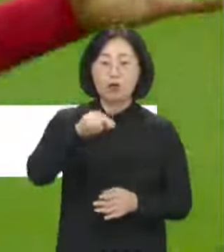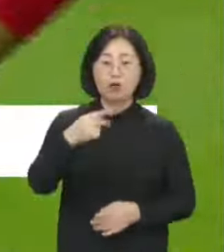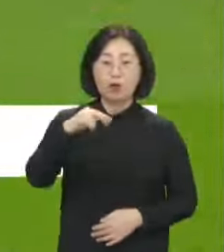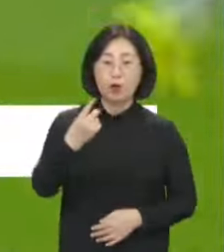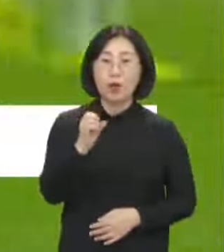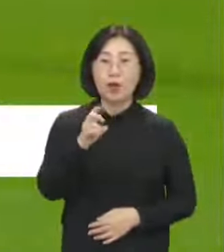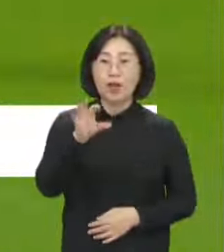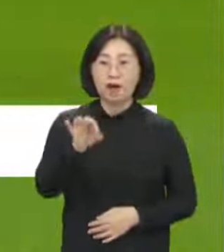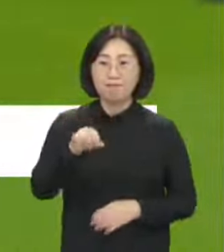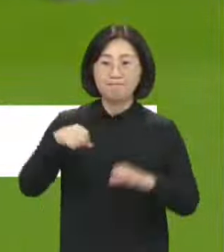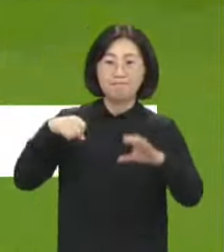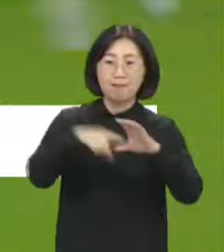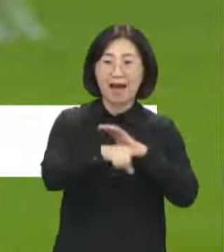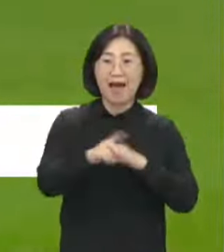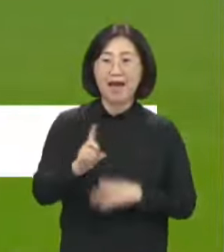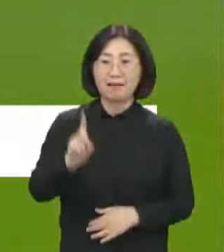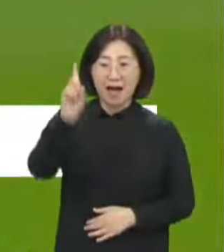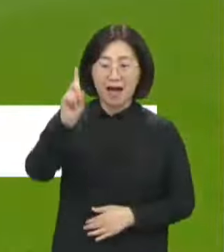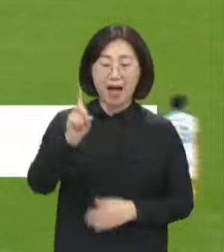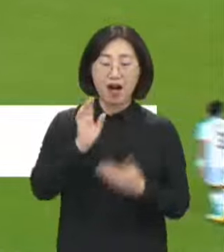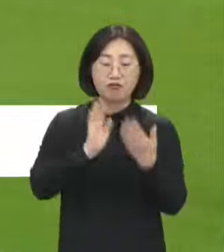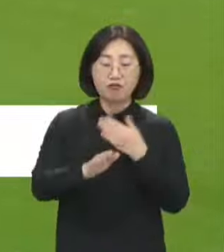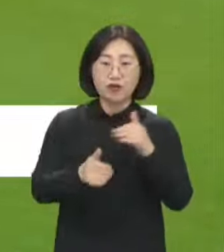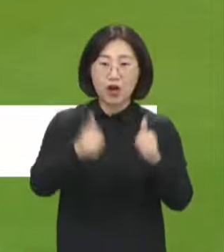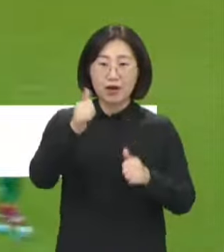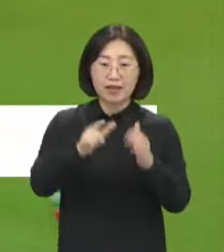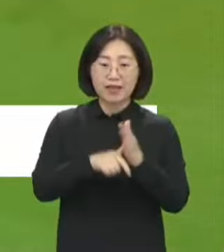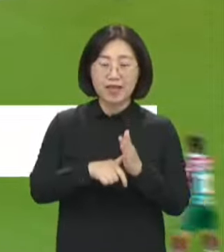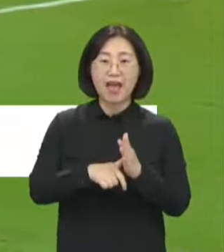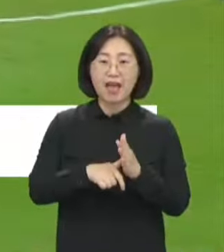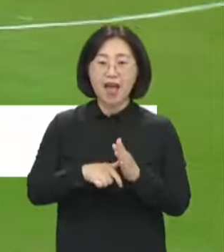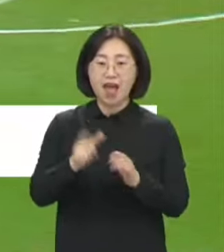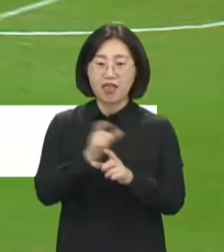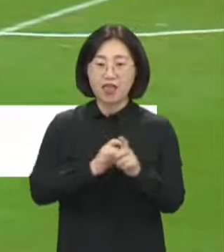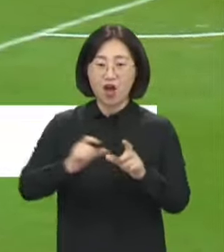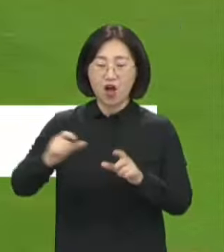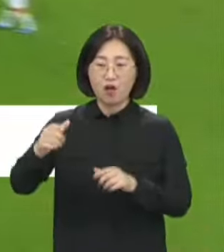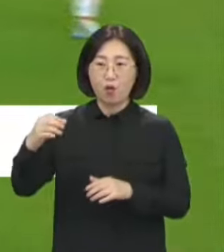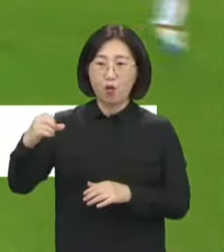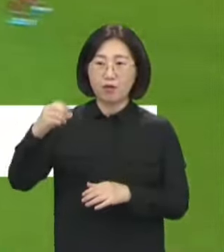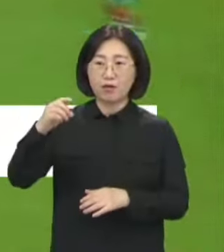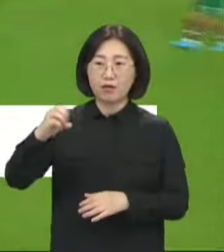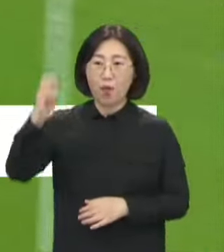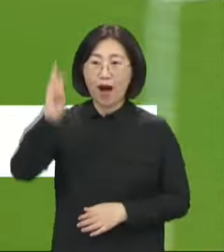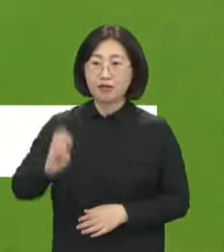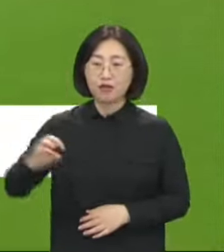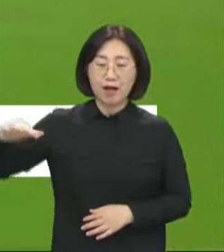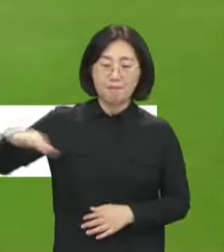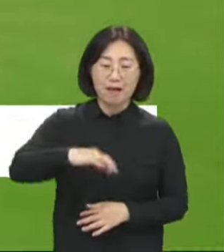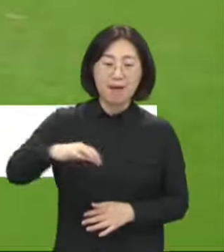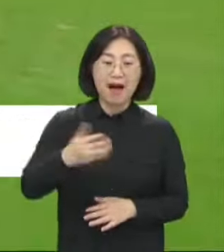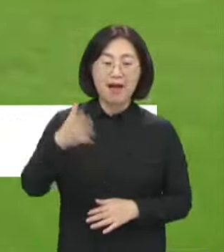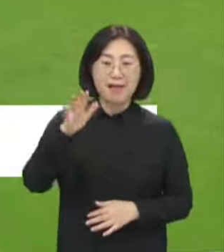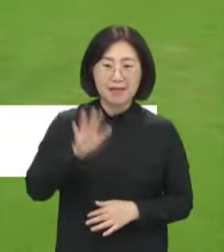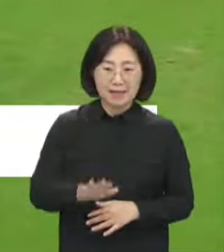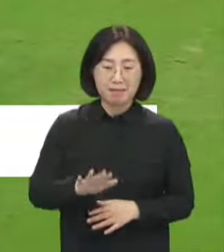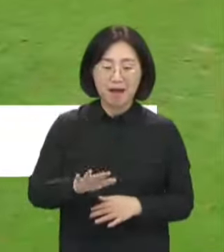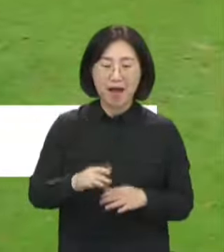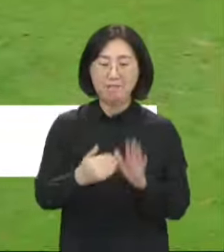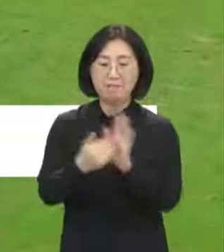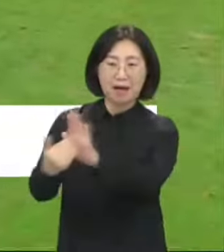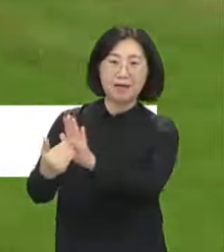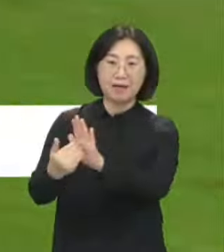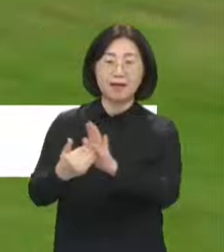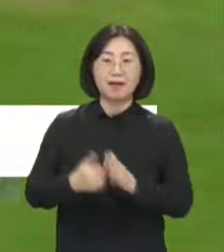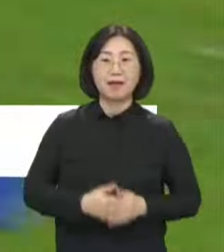이어졌습니다. 후반 들어 광주FC가 거세게 밀어붙이기도 했지만 수문장 이창근의 빛나는 선방쇼로